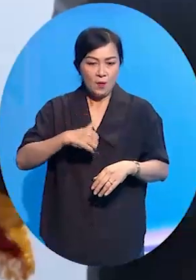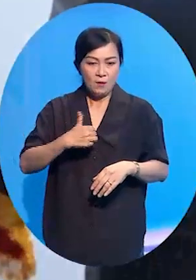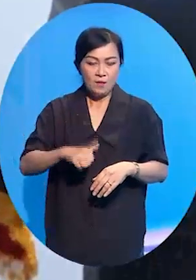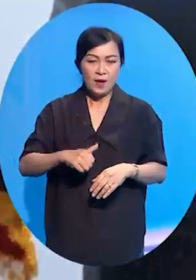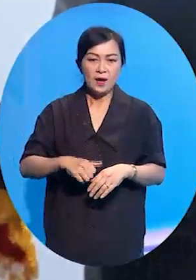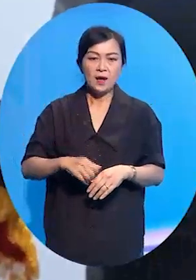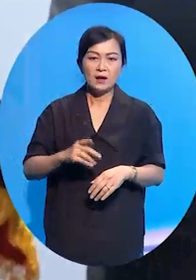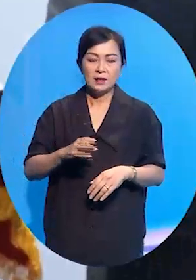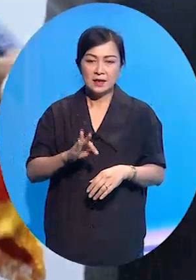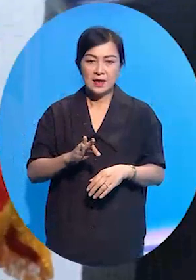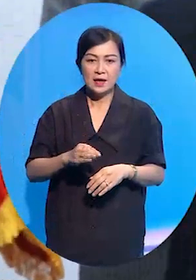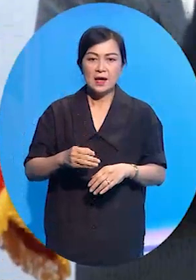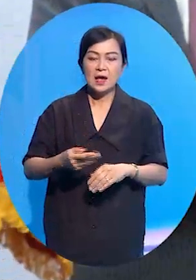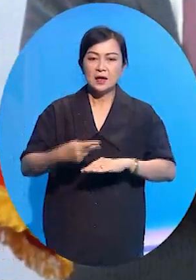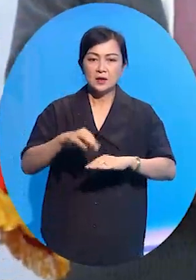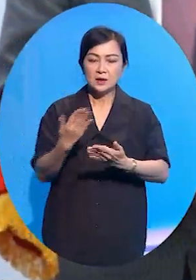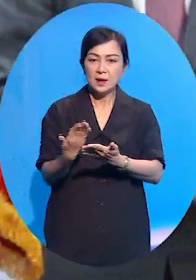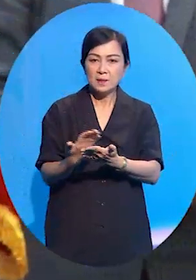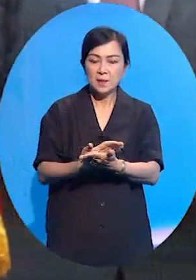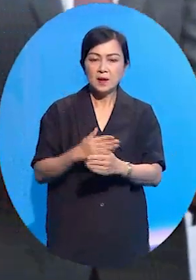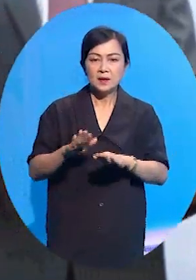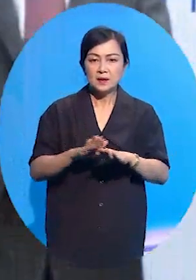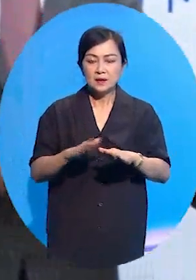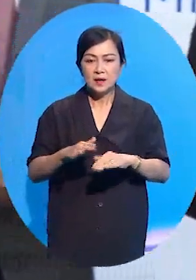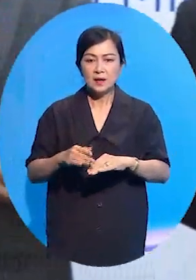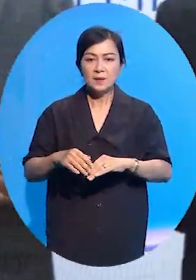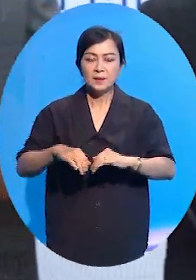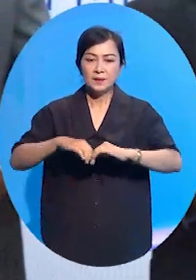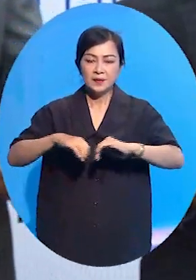mạch. Các kỹ thuật mới được thực hiện kèm theo kỹ thuật can thiệp